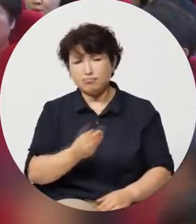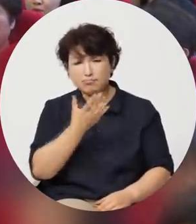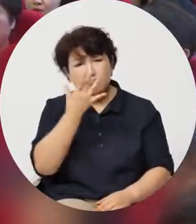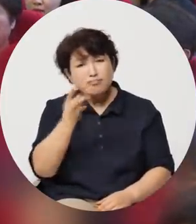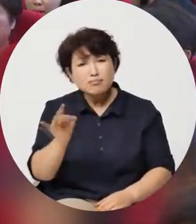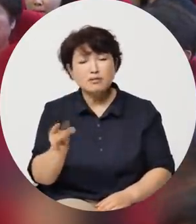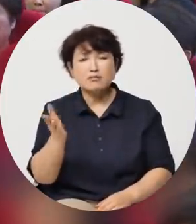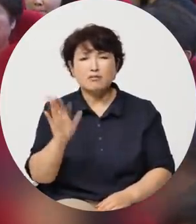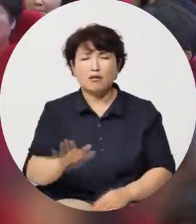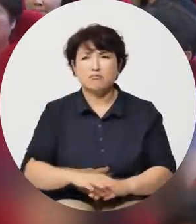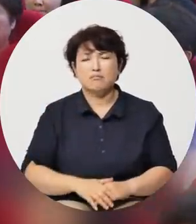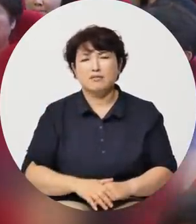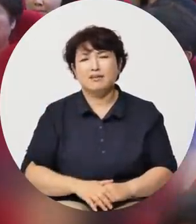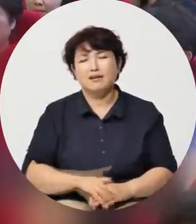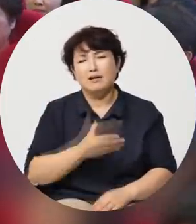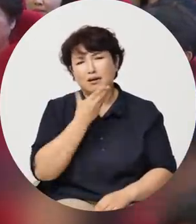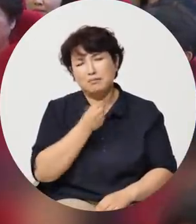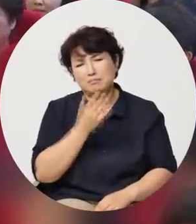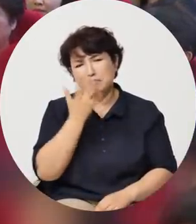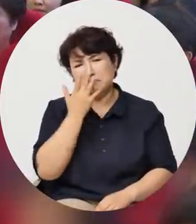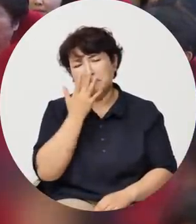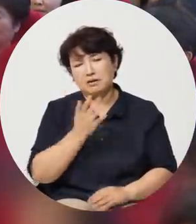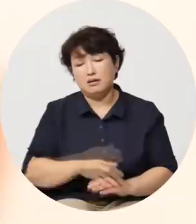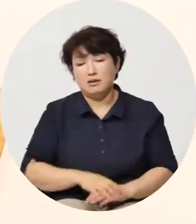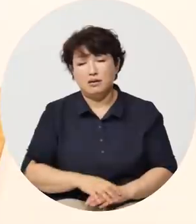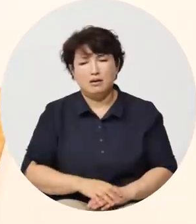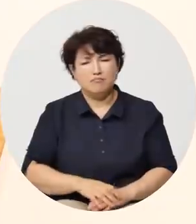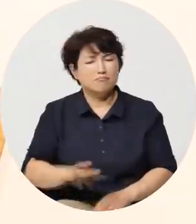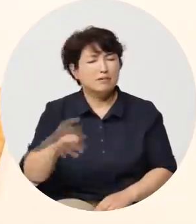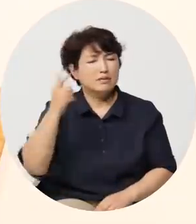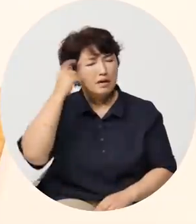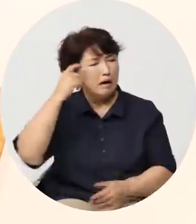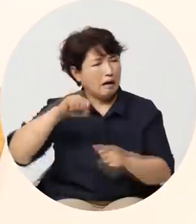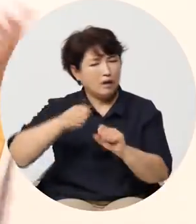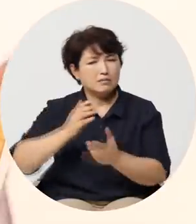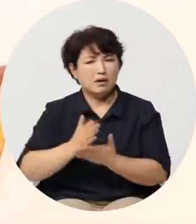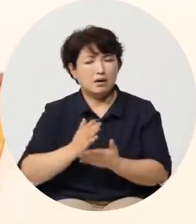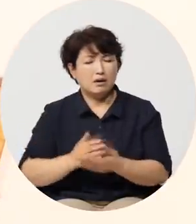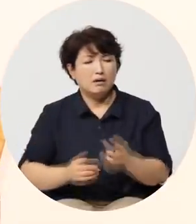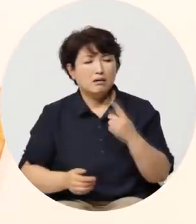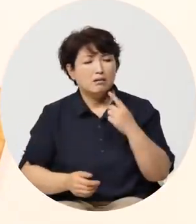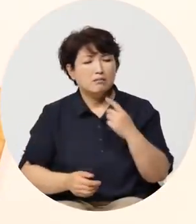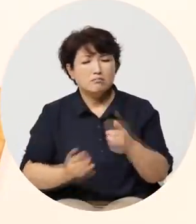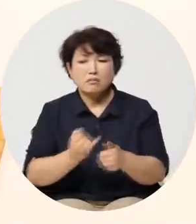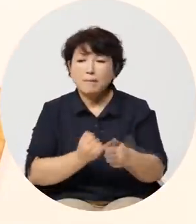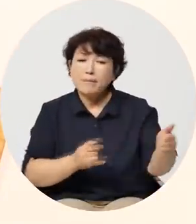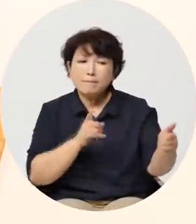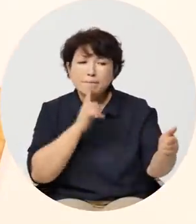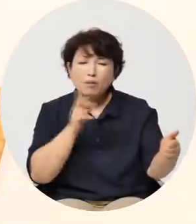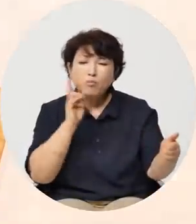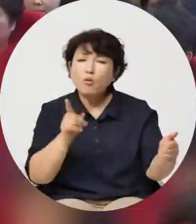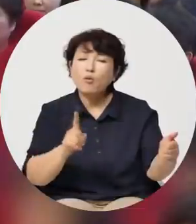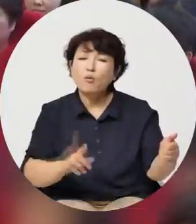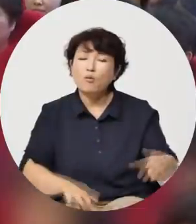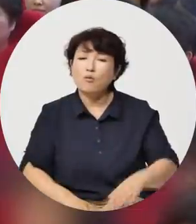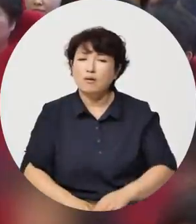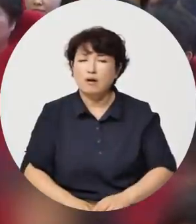되는데 별로 행복하지가 않아요. 그런 생각 안 하면 되지. 남편이 뭐라고 하는데 무슨 막말을